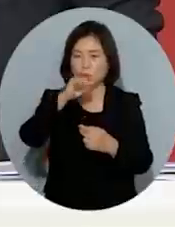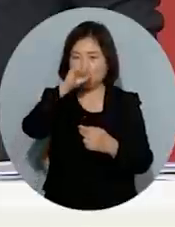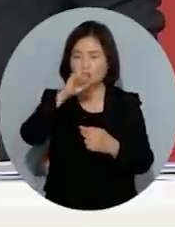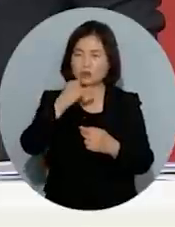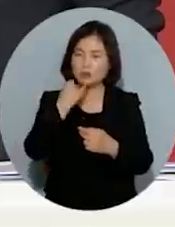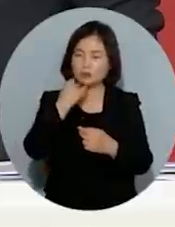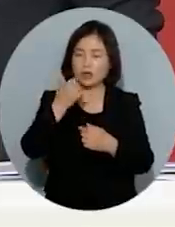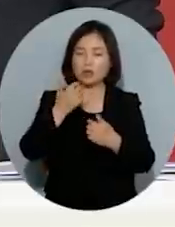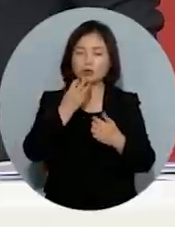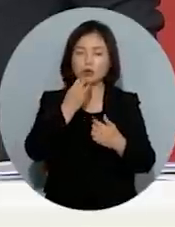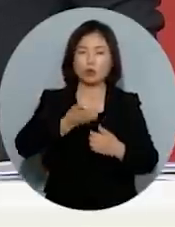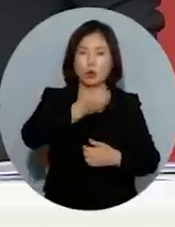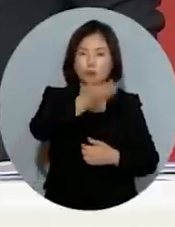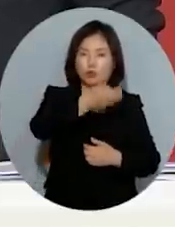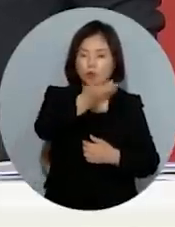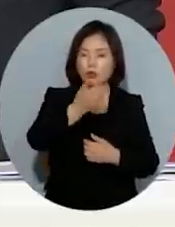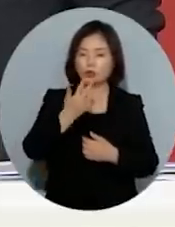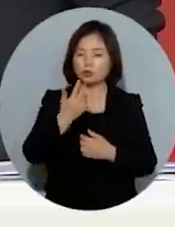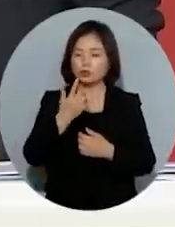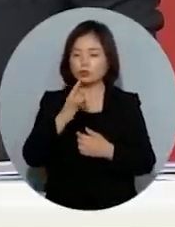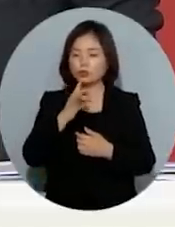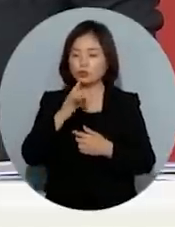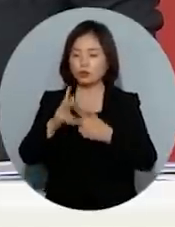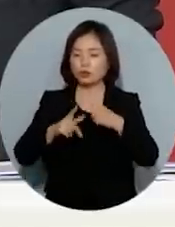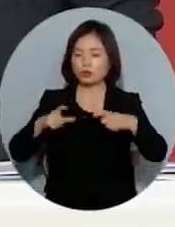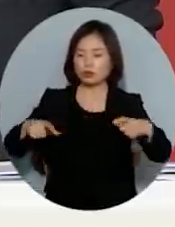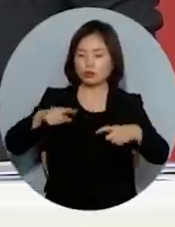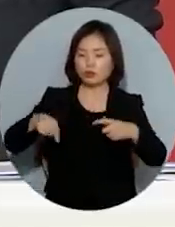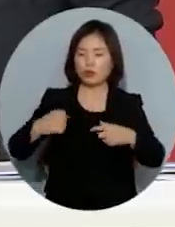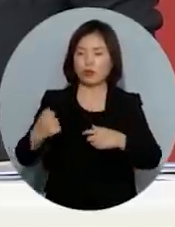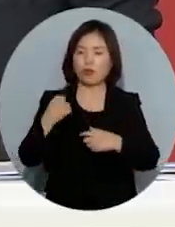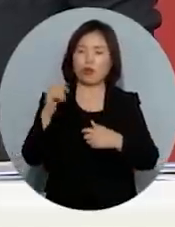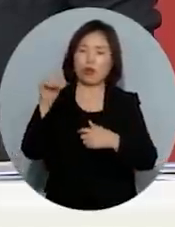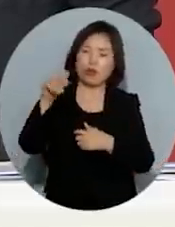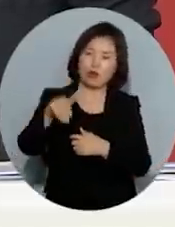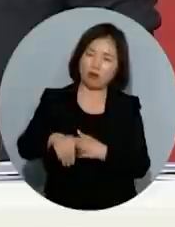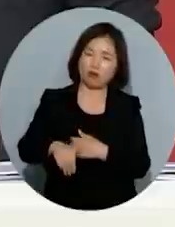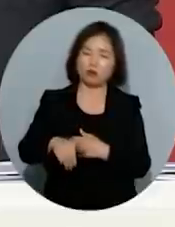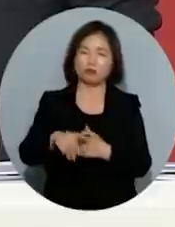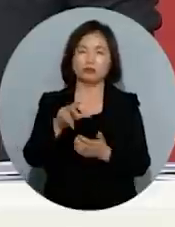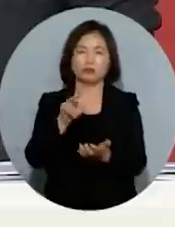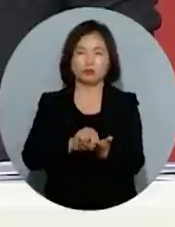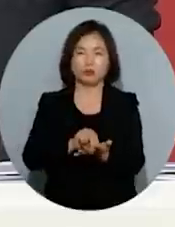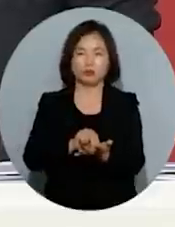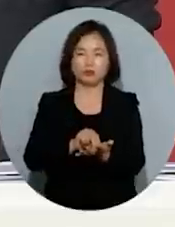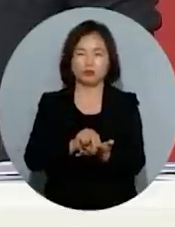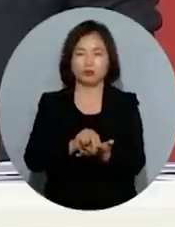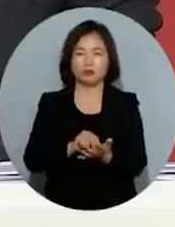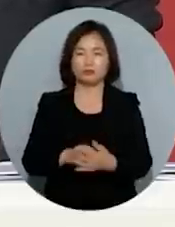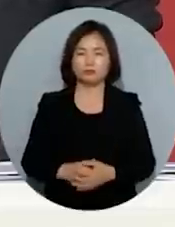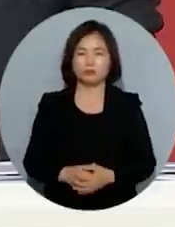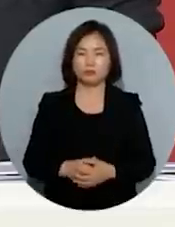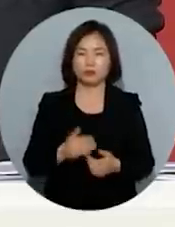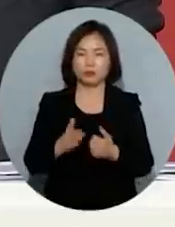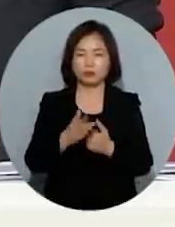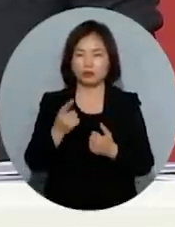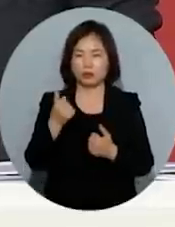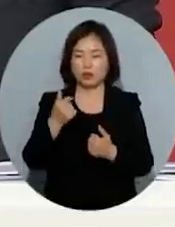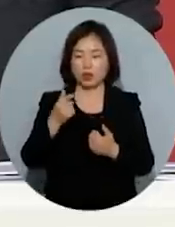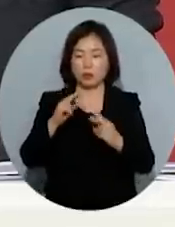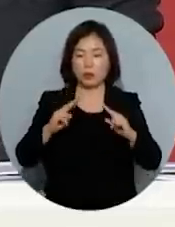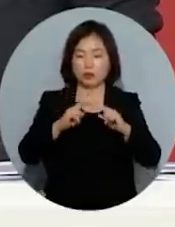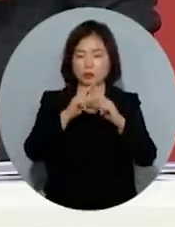가버리고 지금 구미 산업단지의 경쟁력이 굉장히 취약해지는 게 이게 문제라고 생각합니다. 그래서 제가 자꾸